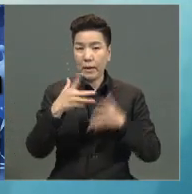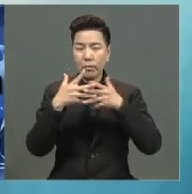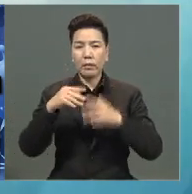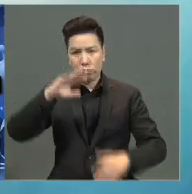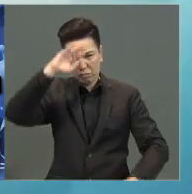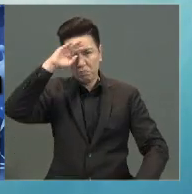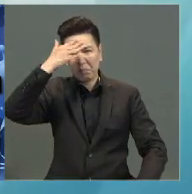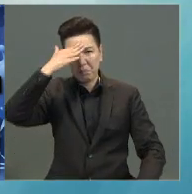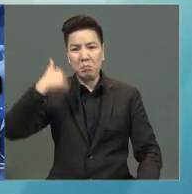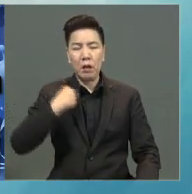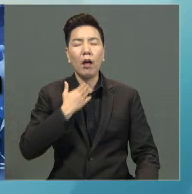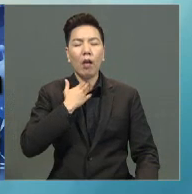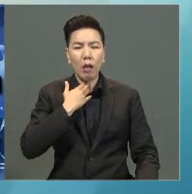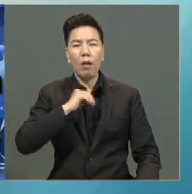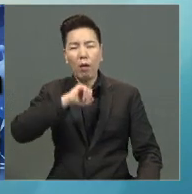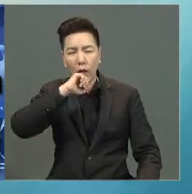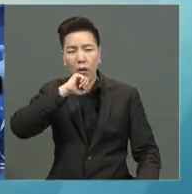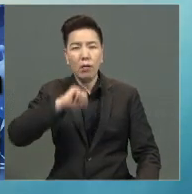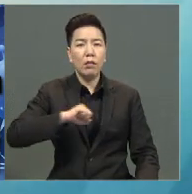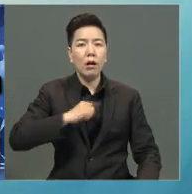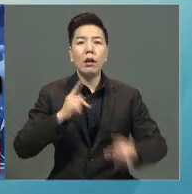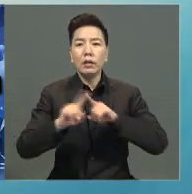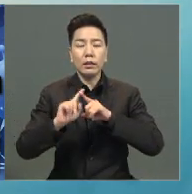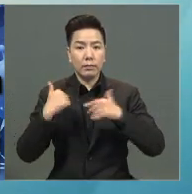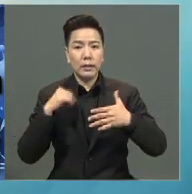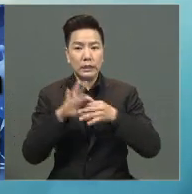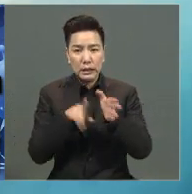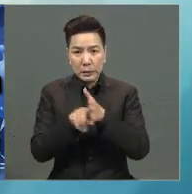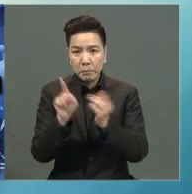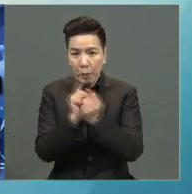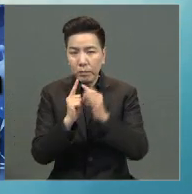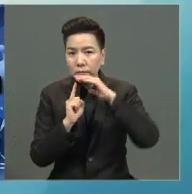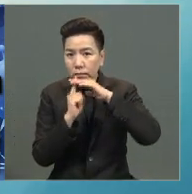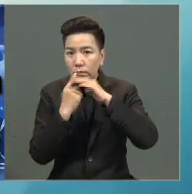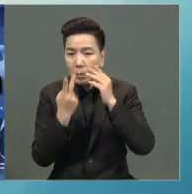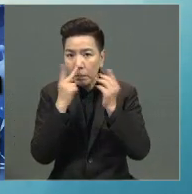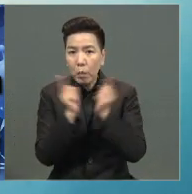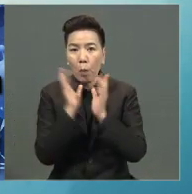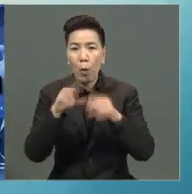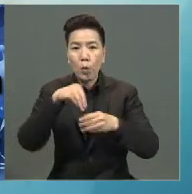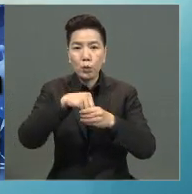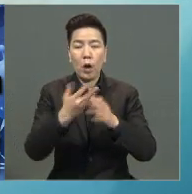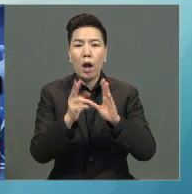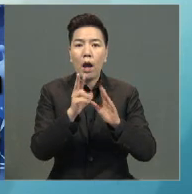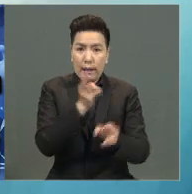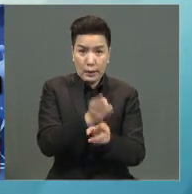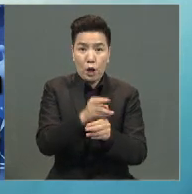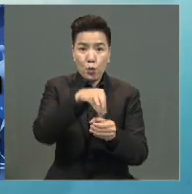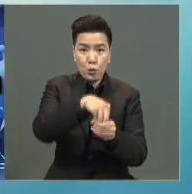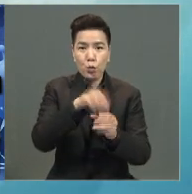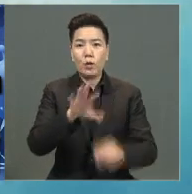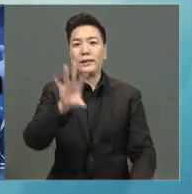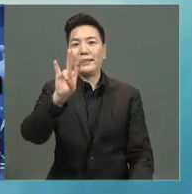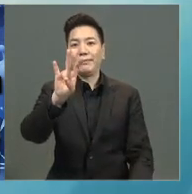ไข้มีไอนะครับเราก็ตรวจพบเชื้อก็ทำให้วันนี้เรามีผู้ป่วยทั้งหมดเนี่ยเข้าสู่ในการระบบรักษาอยู่7ราย